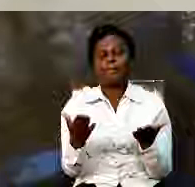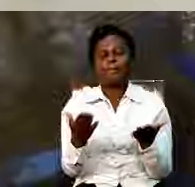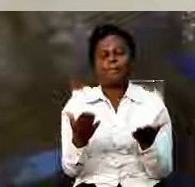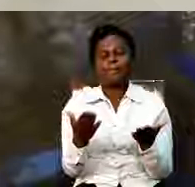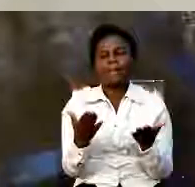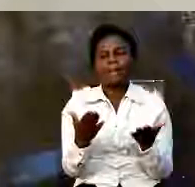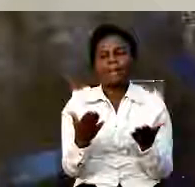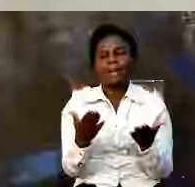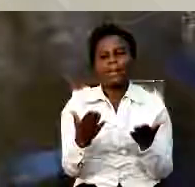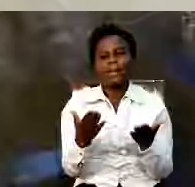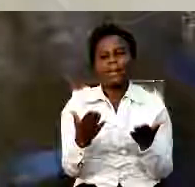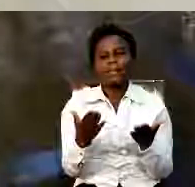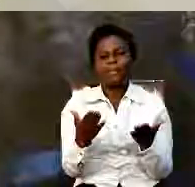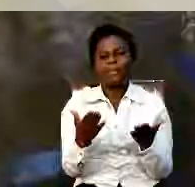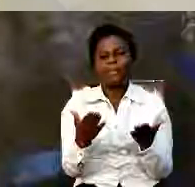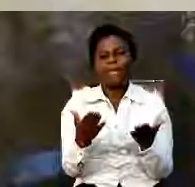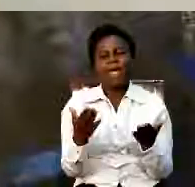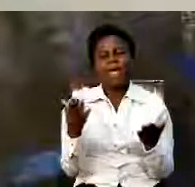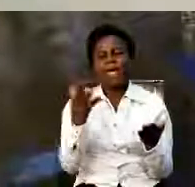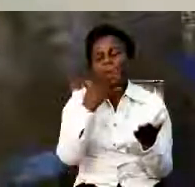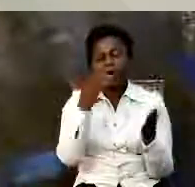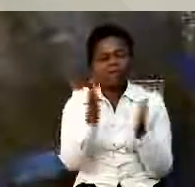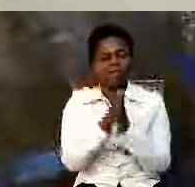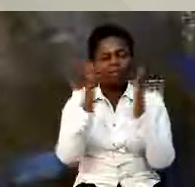Nadhani wenye masikio mmesikia ndugu zangu. Bwana asifiwe sana.